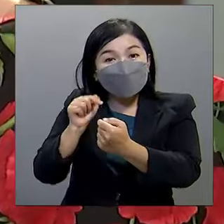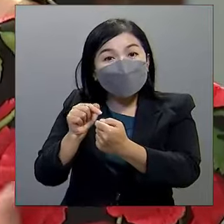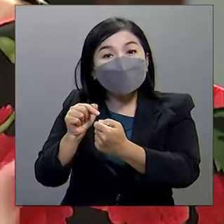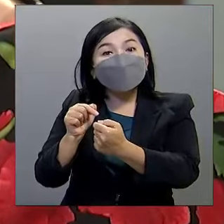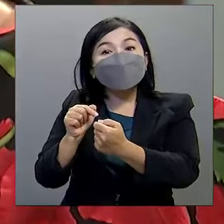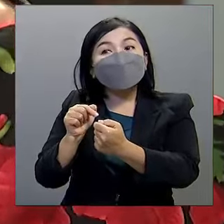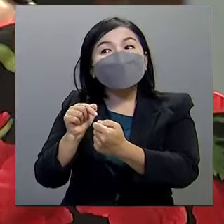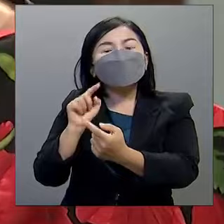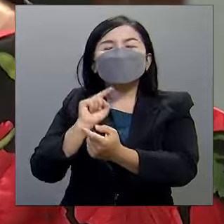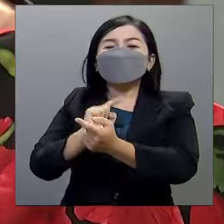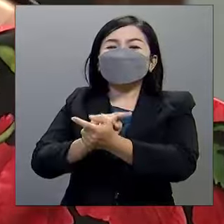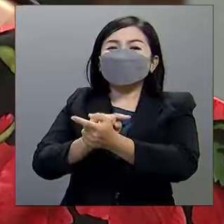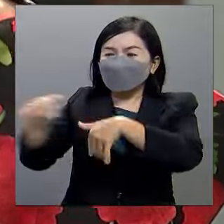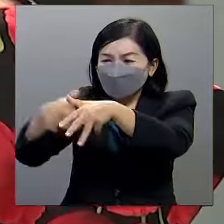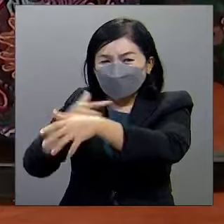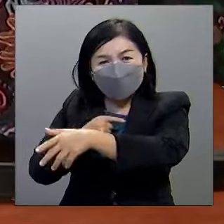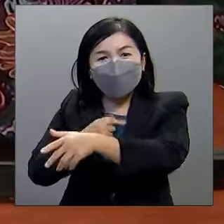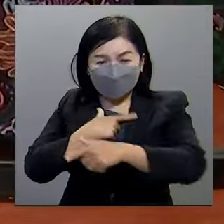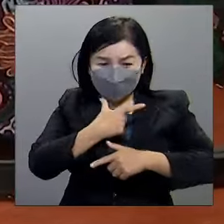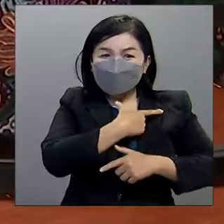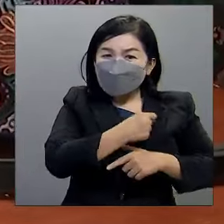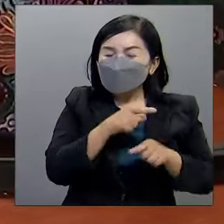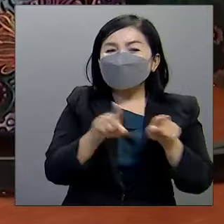ความสุขในการทำงานของเราจริง